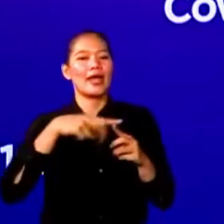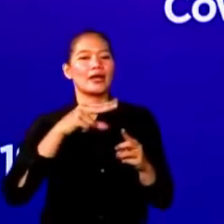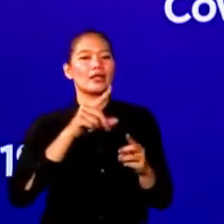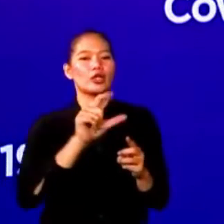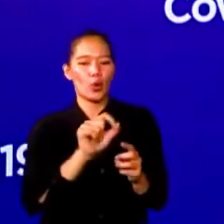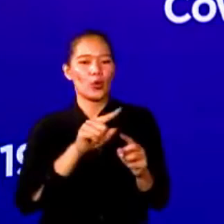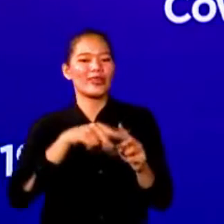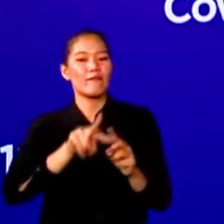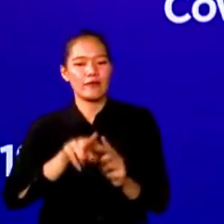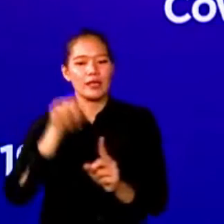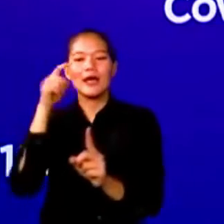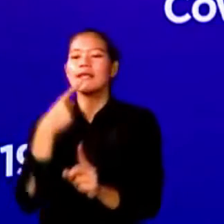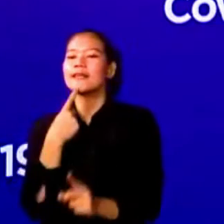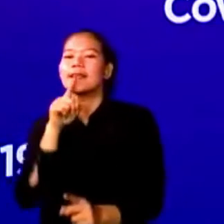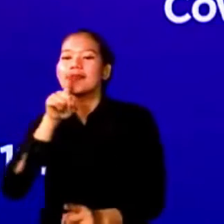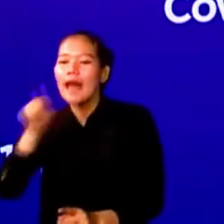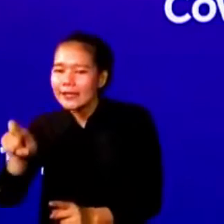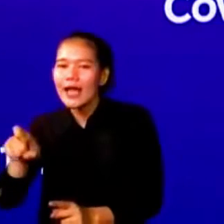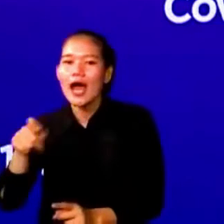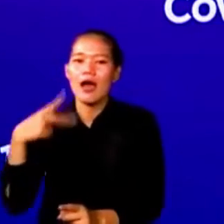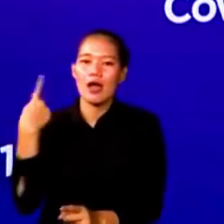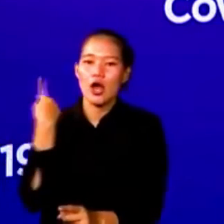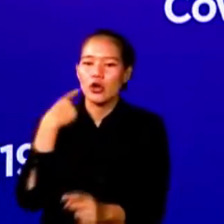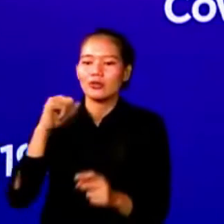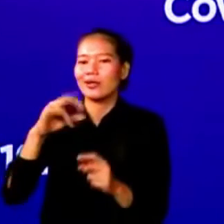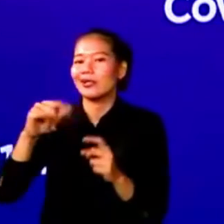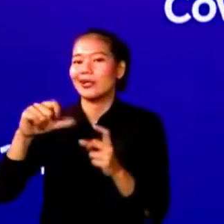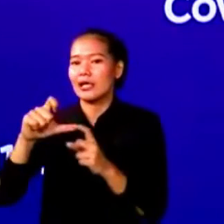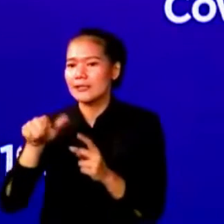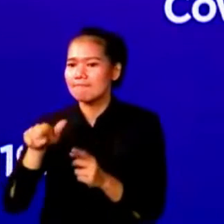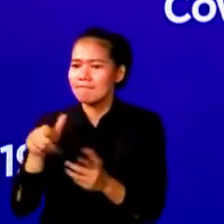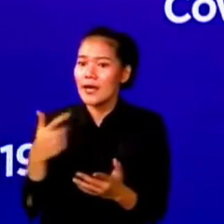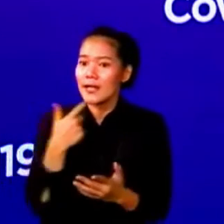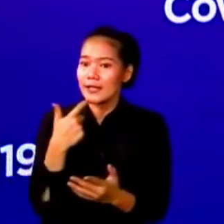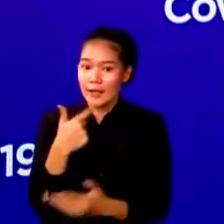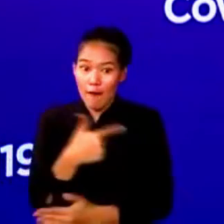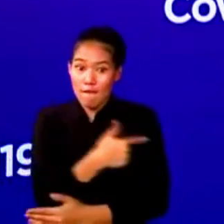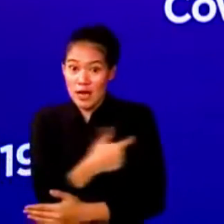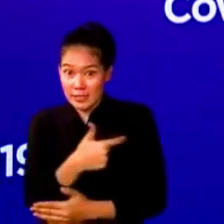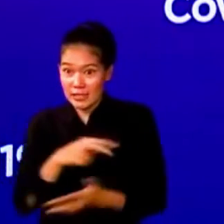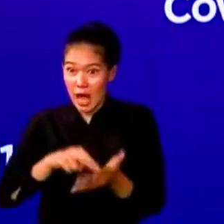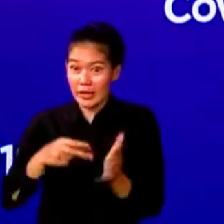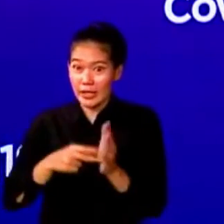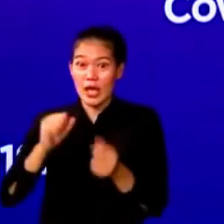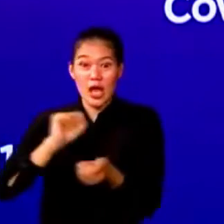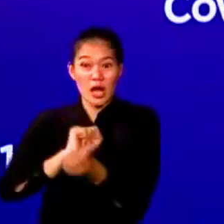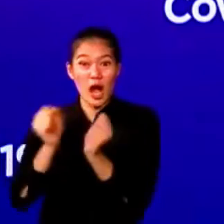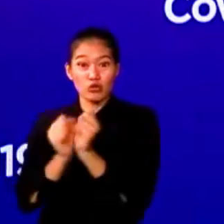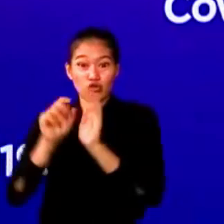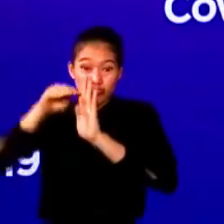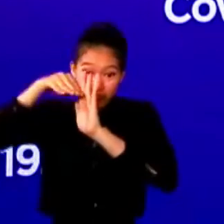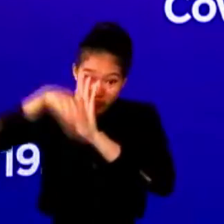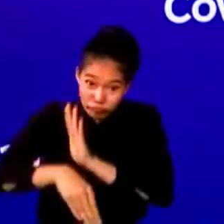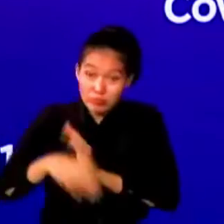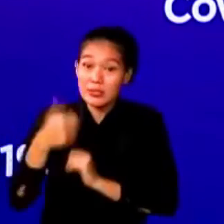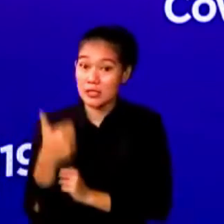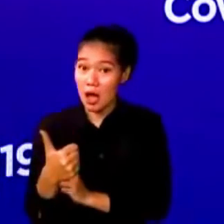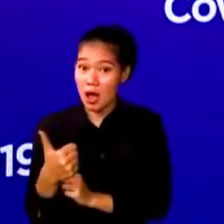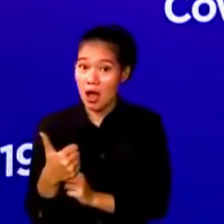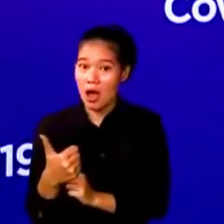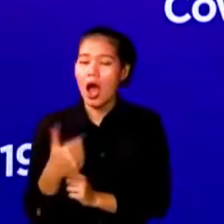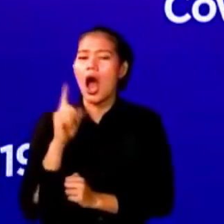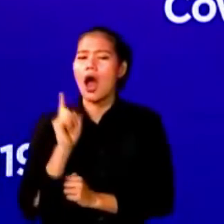Profesor Irish Prof dengan program vaksinasi Apakah bisa menekan angka penambahan kasus aktif dan kematian